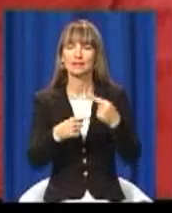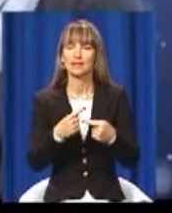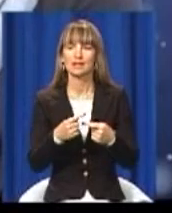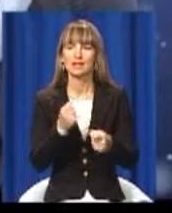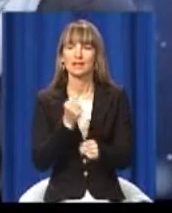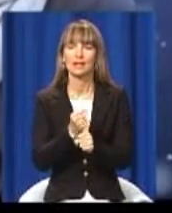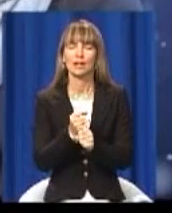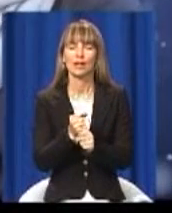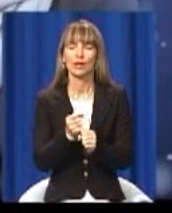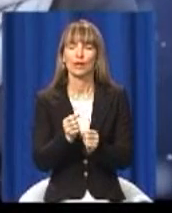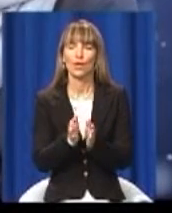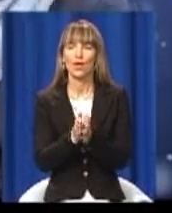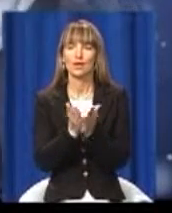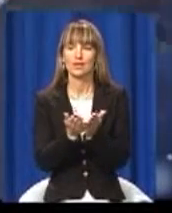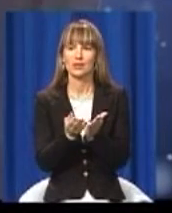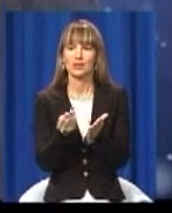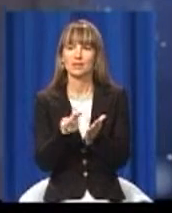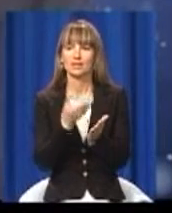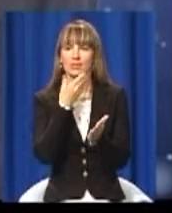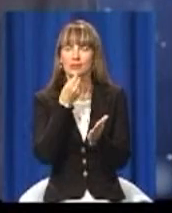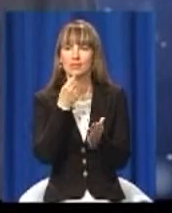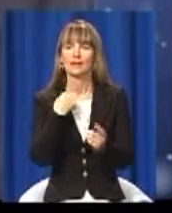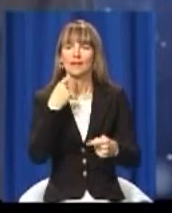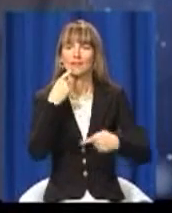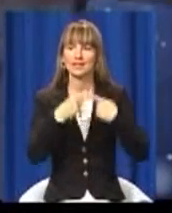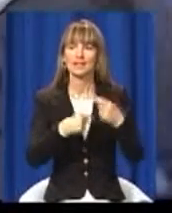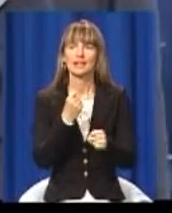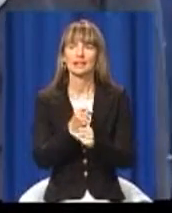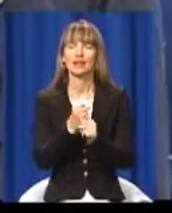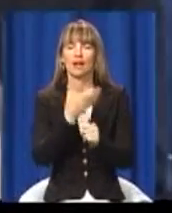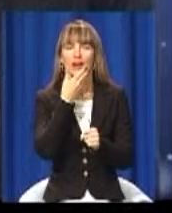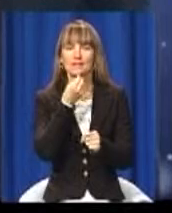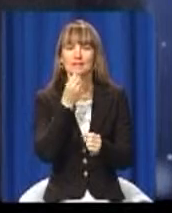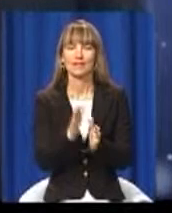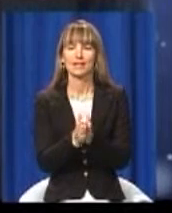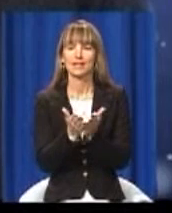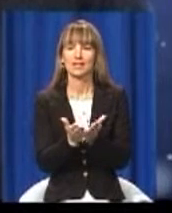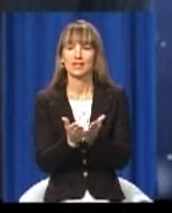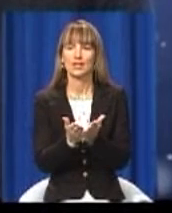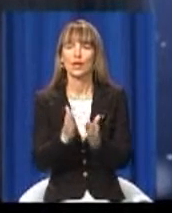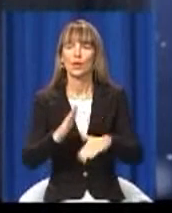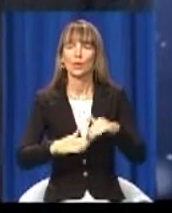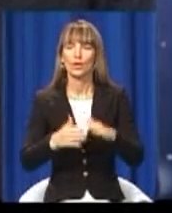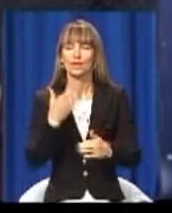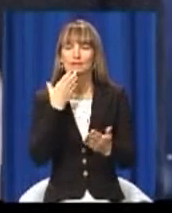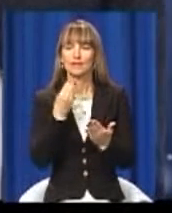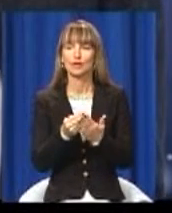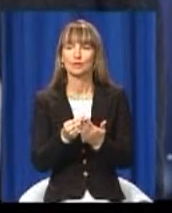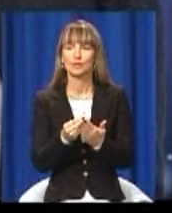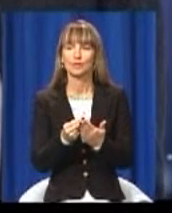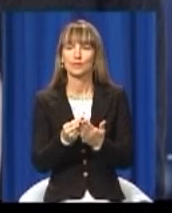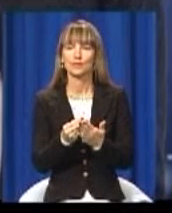открытки. Я не забыла для нее открытки. руками своими